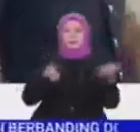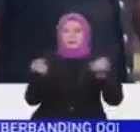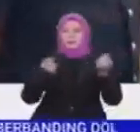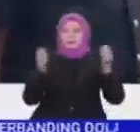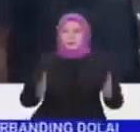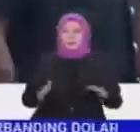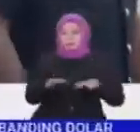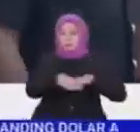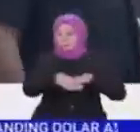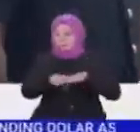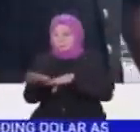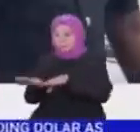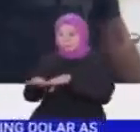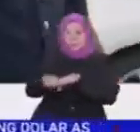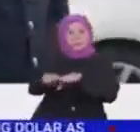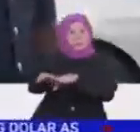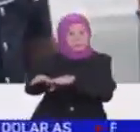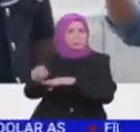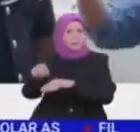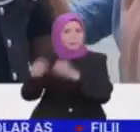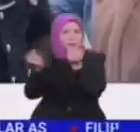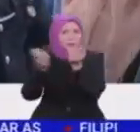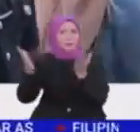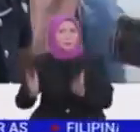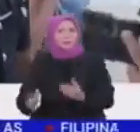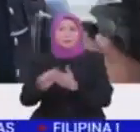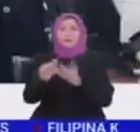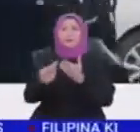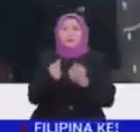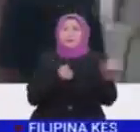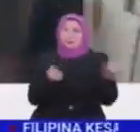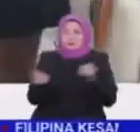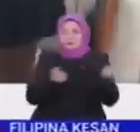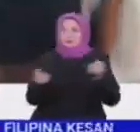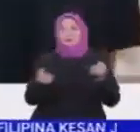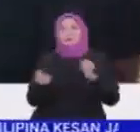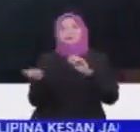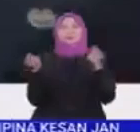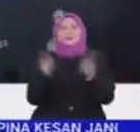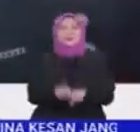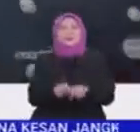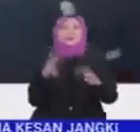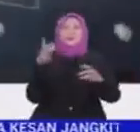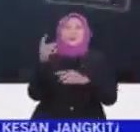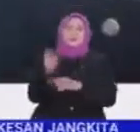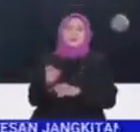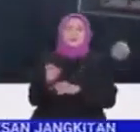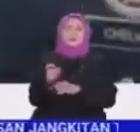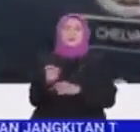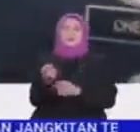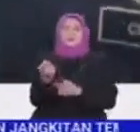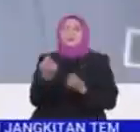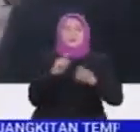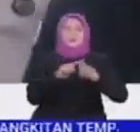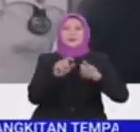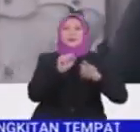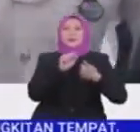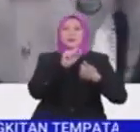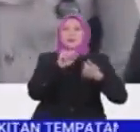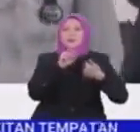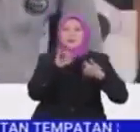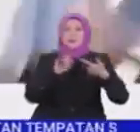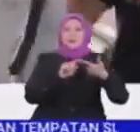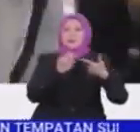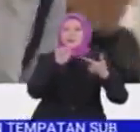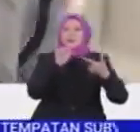didakwa telah memandu kenderaan tersebut secara berbahaya dan menyebabkan kematian Ahmad Naim Najmi Ahmad Hafizan Ahmad